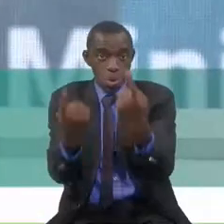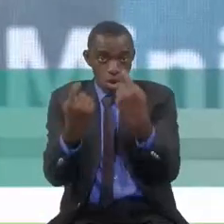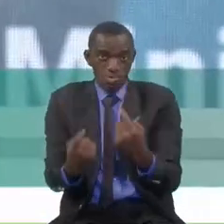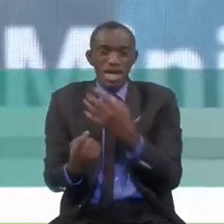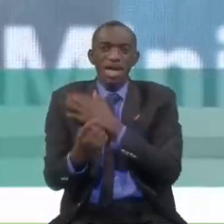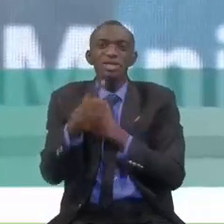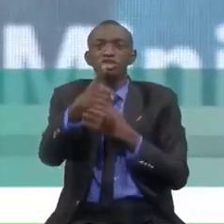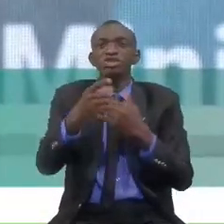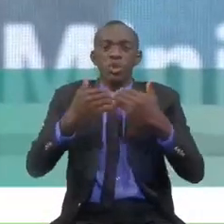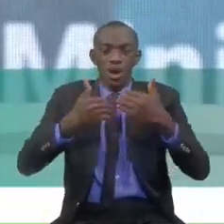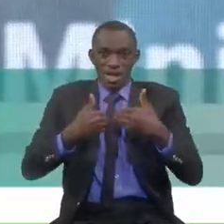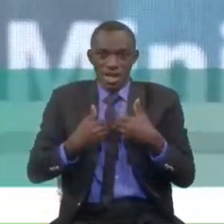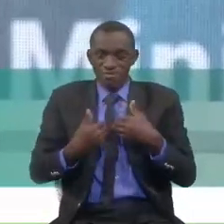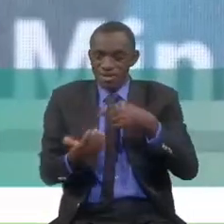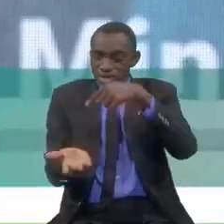et vous avez